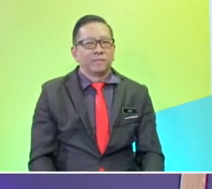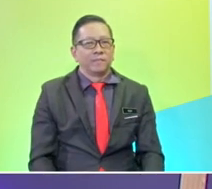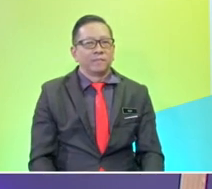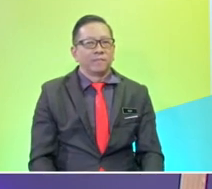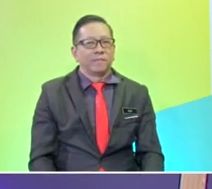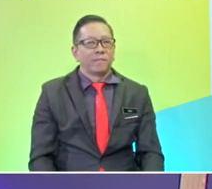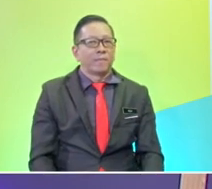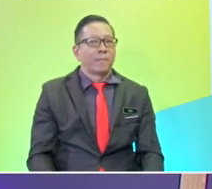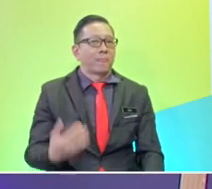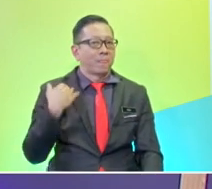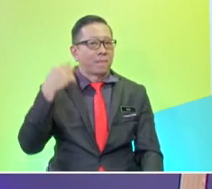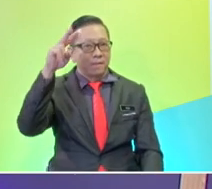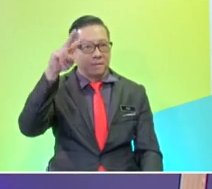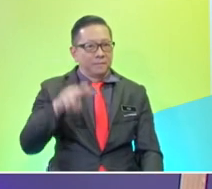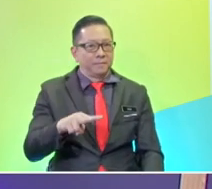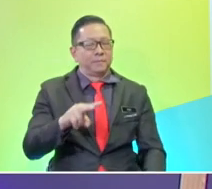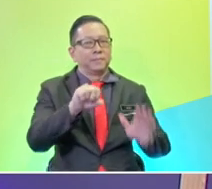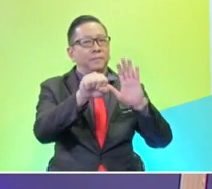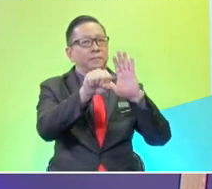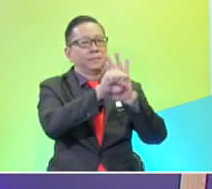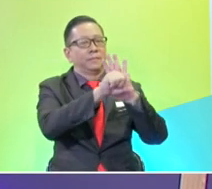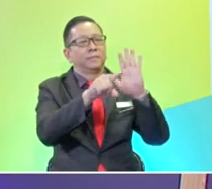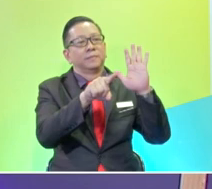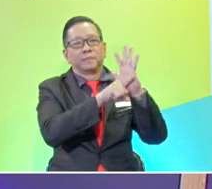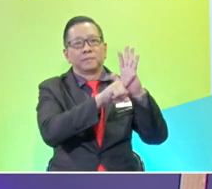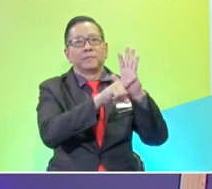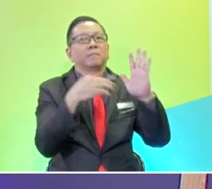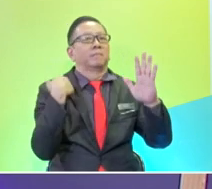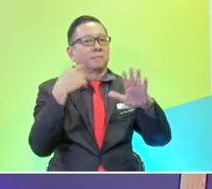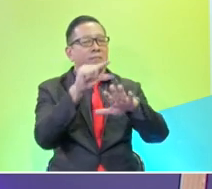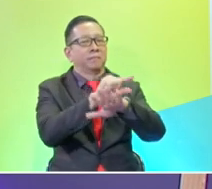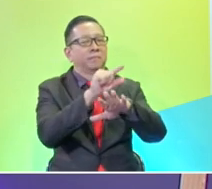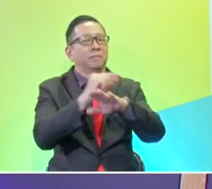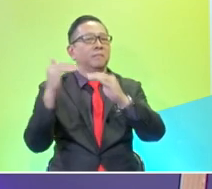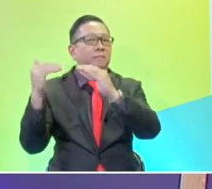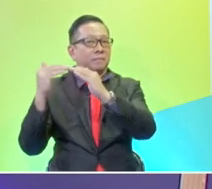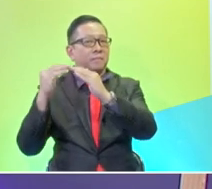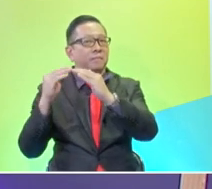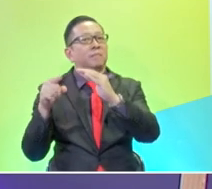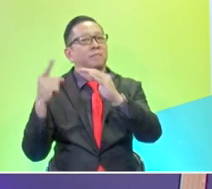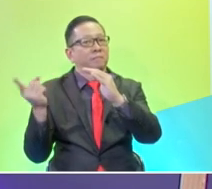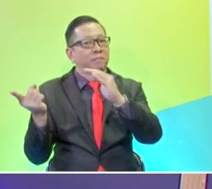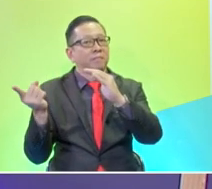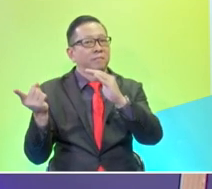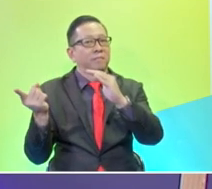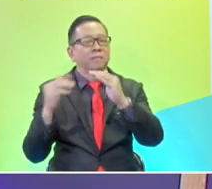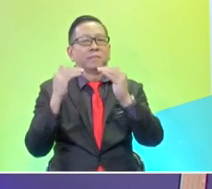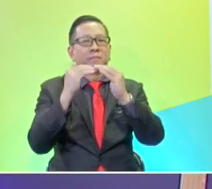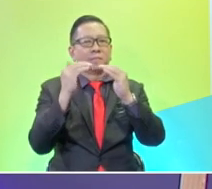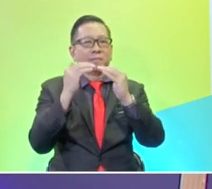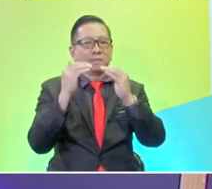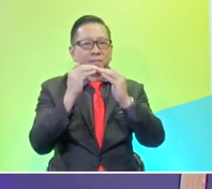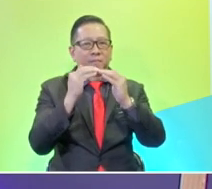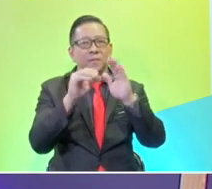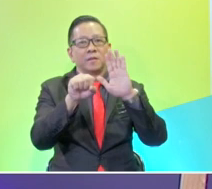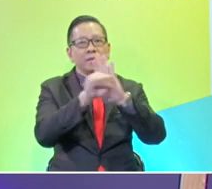kita dapat Lihatlah simbol tolak digunakan di sini dan sama dengan di sini oke sama dengan ini sebenarnya adalah simbol